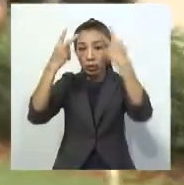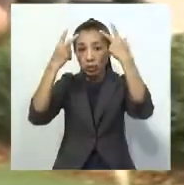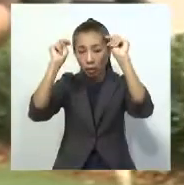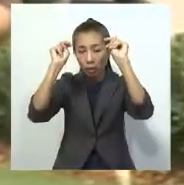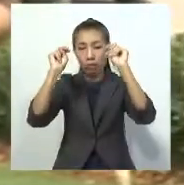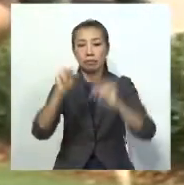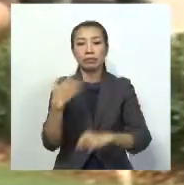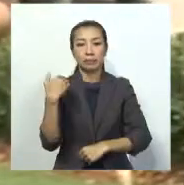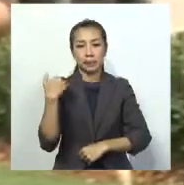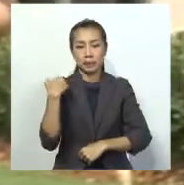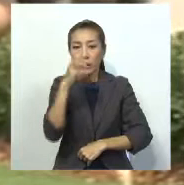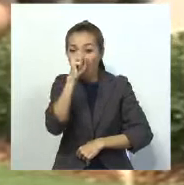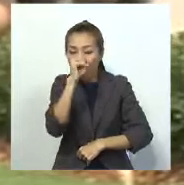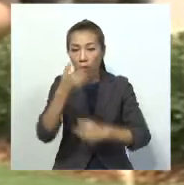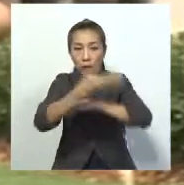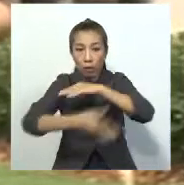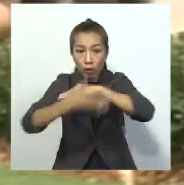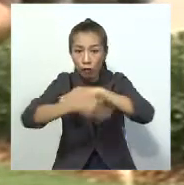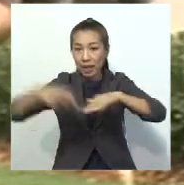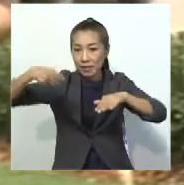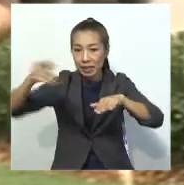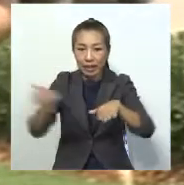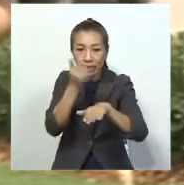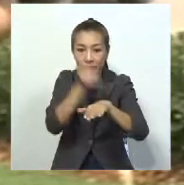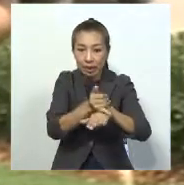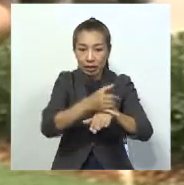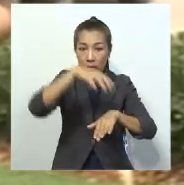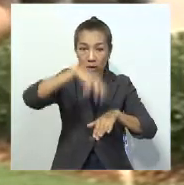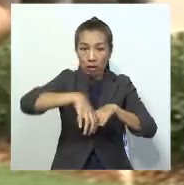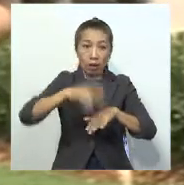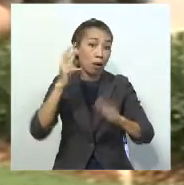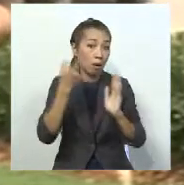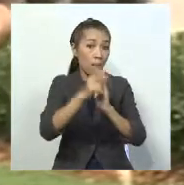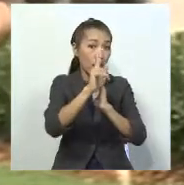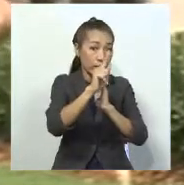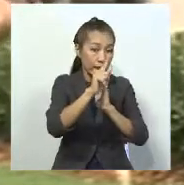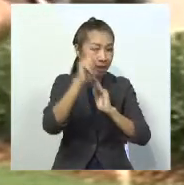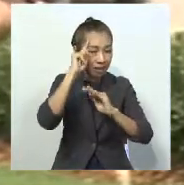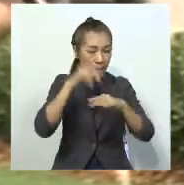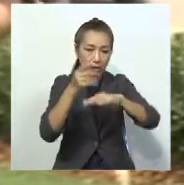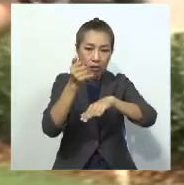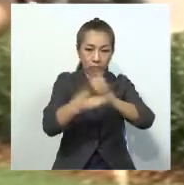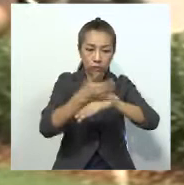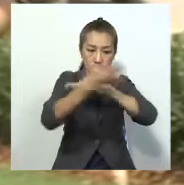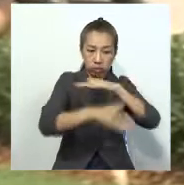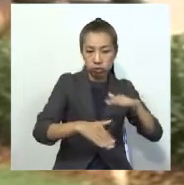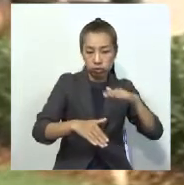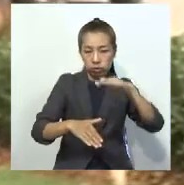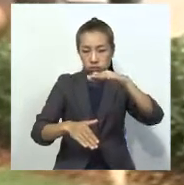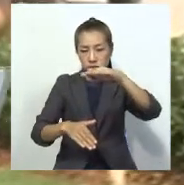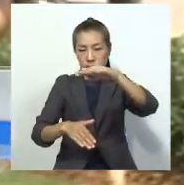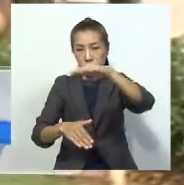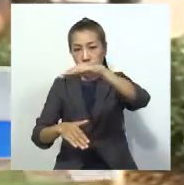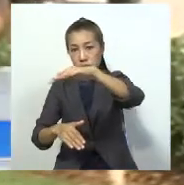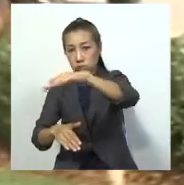มนตรีค่ะก็ได้มีการทดลองนั่งรถไฟขบวนพิเศษนะคะจากสถานีรถไฟขอนแก่นลอยฟ้าค่ะไปยังสถานีรถไฟท่าพระนะคะ